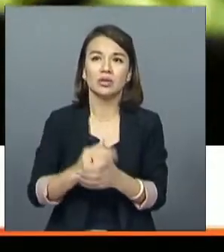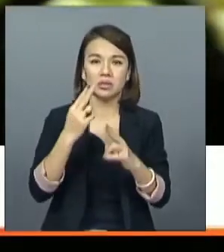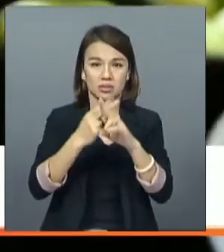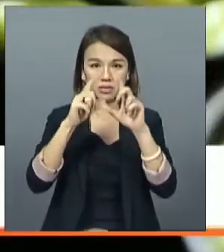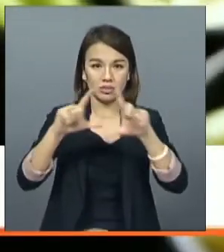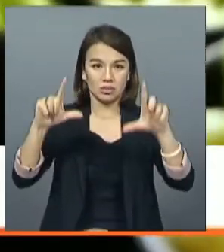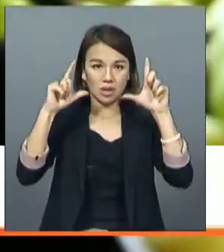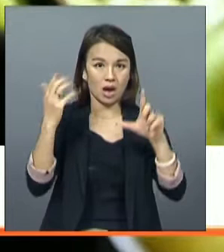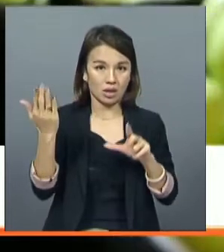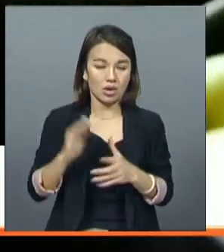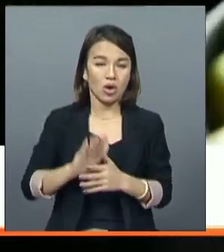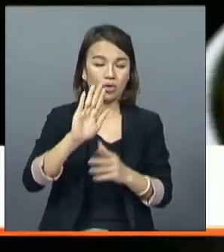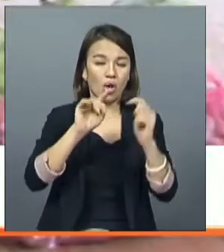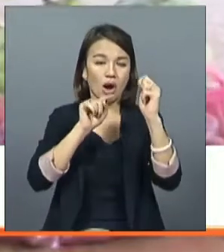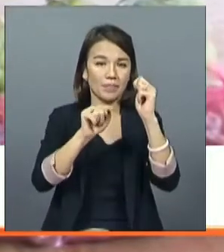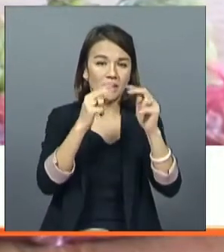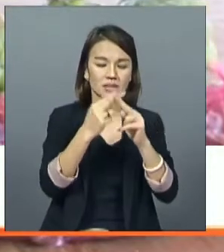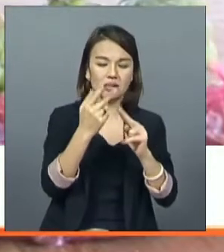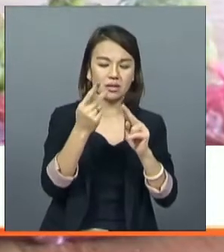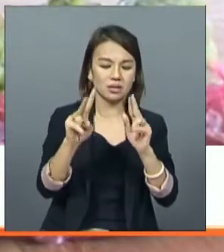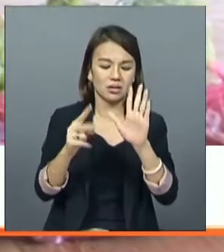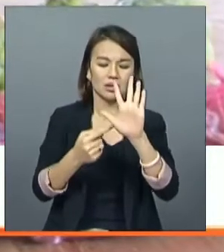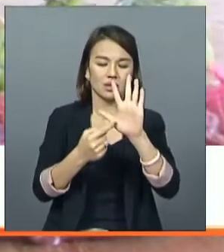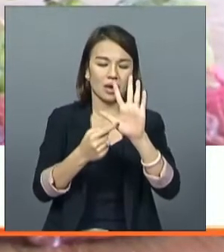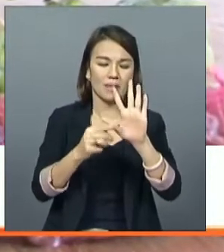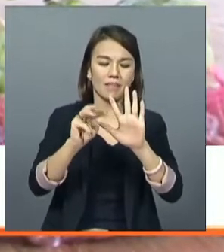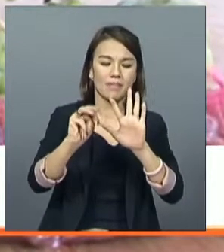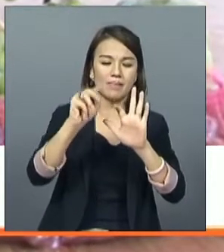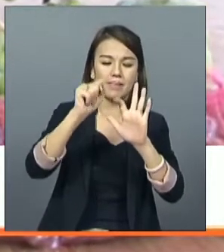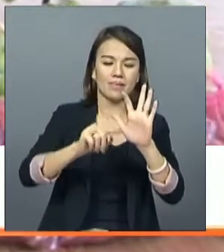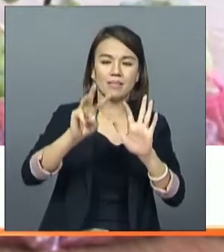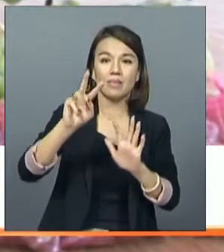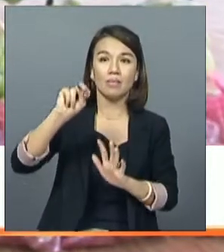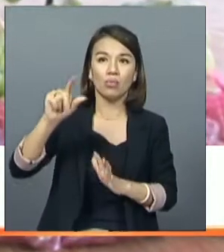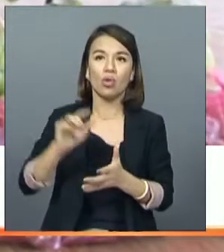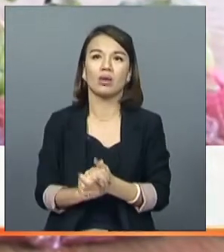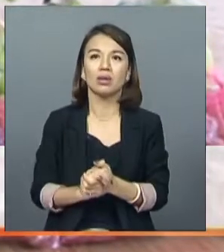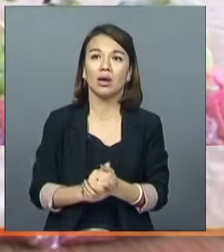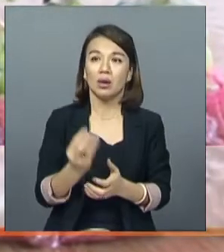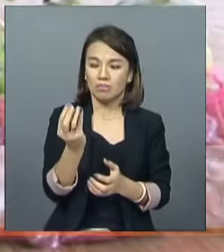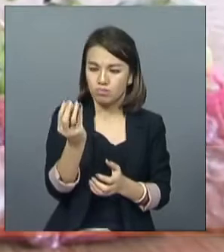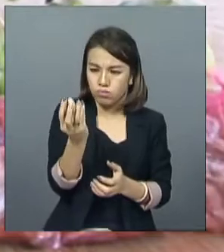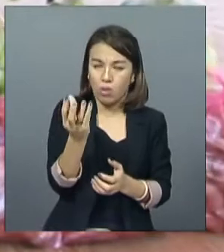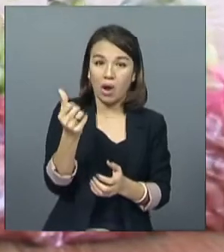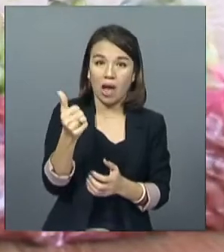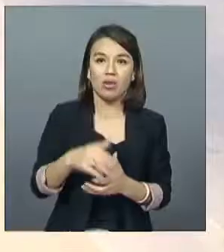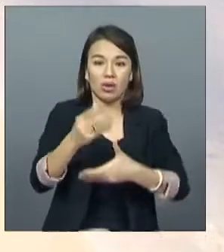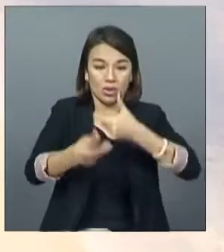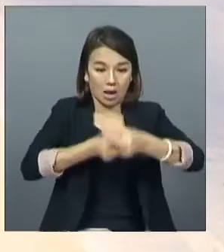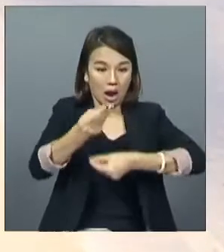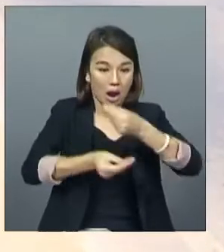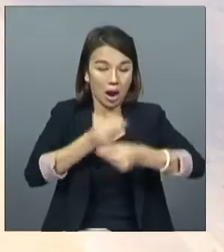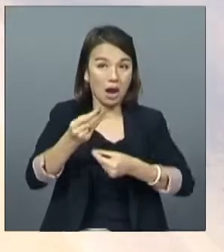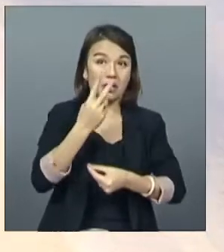คำม่วงเมื่อผลโตได้ที่ชาวสวนจะนำพุทรานมสดจากไร่มาวางขายทั้งปลีกและส่งริมถน